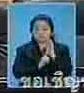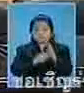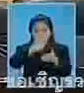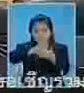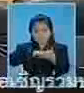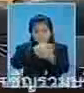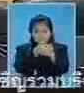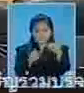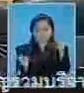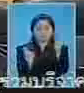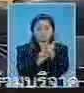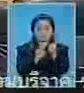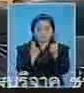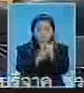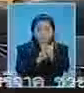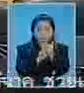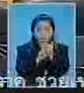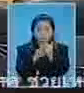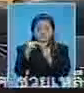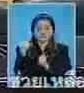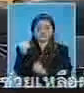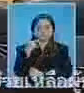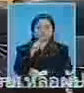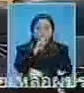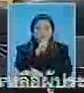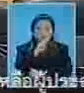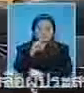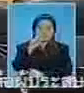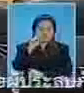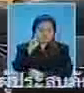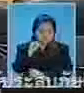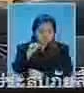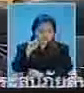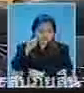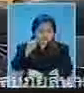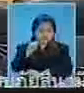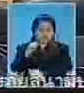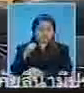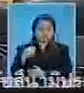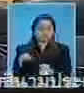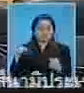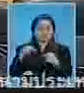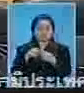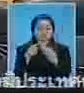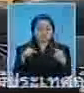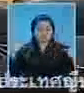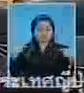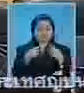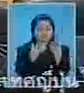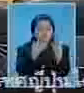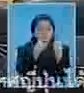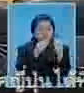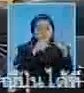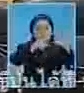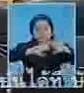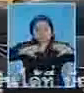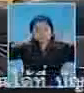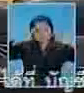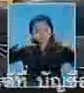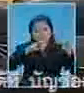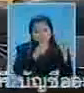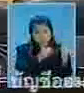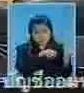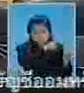านมั่นที่ได้รวบรวมที่ราชพัสดุเกือบ1ล้านไร่เพื่อมาจัดสร